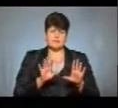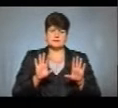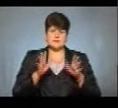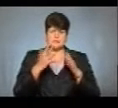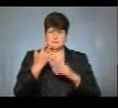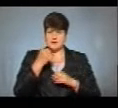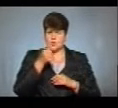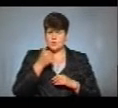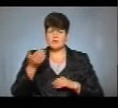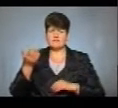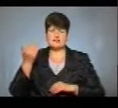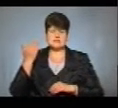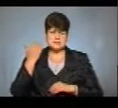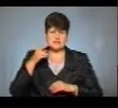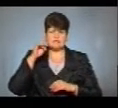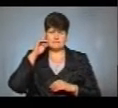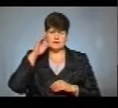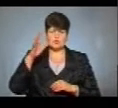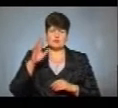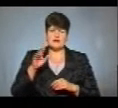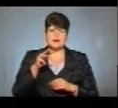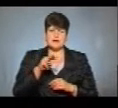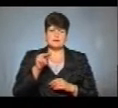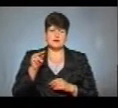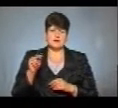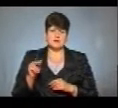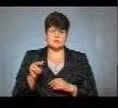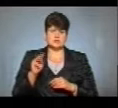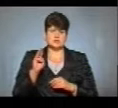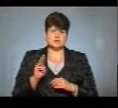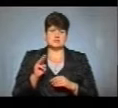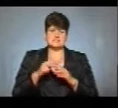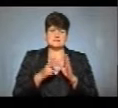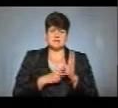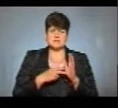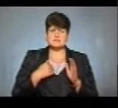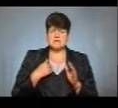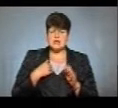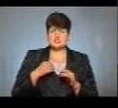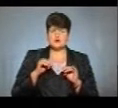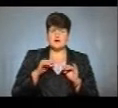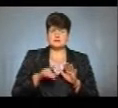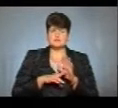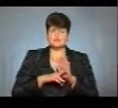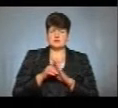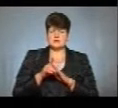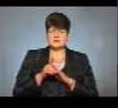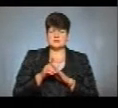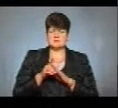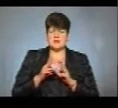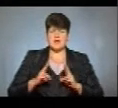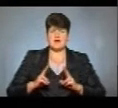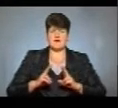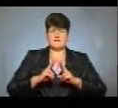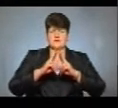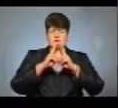5 років назад, відомою як MH17. Наша акція розпочнеться біля Ельфової вежі